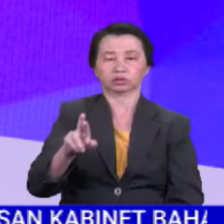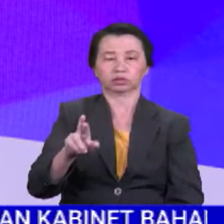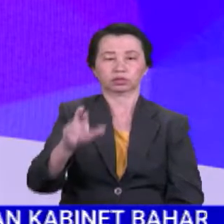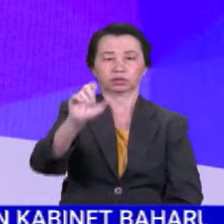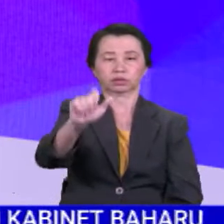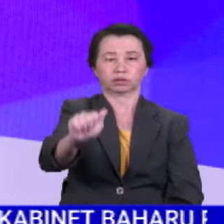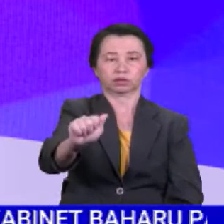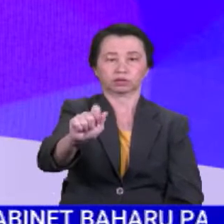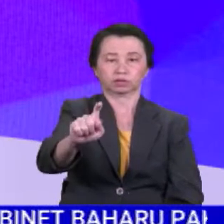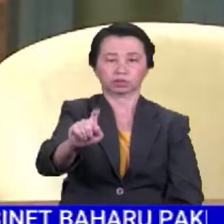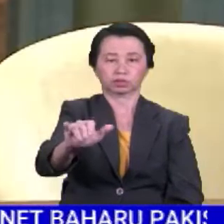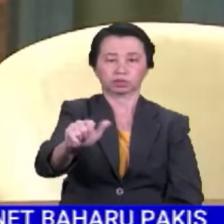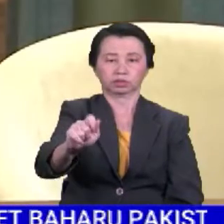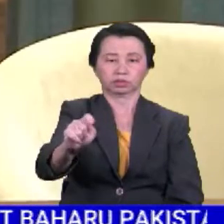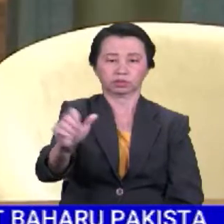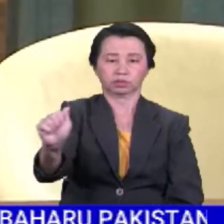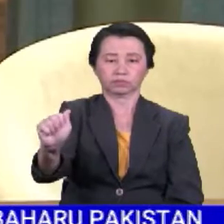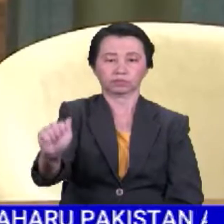Axiata.